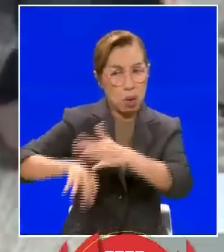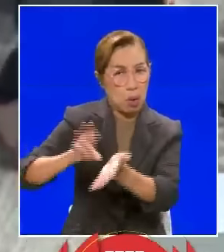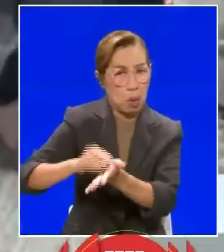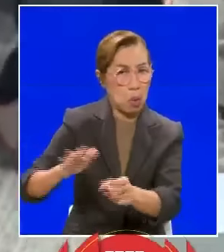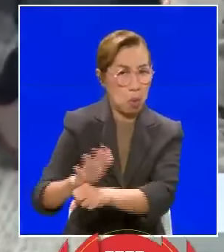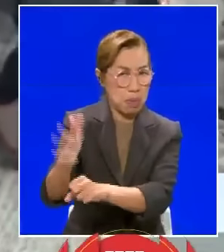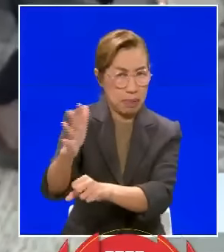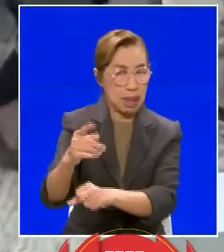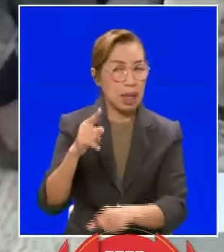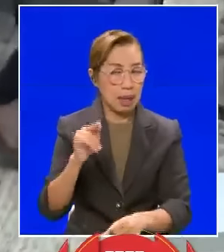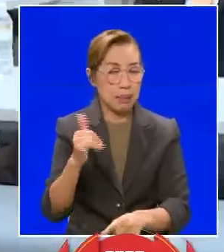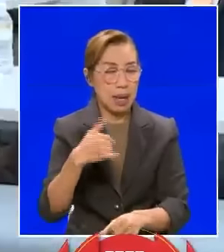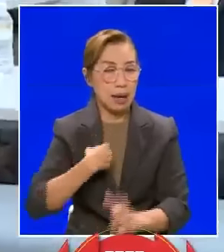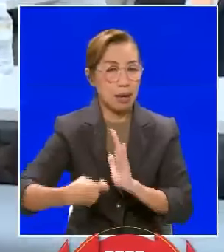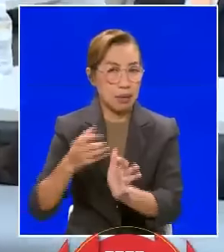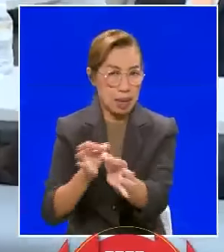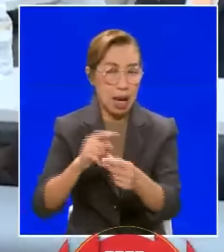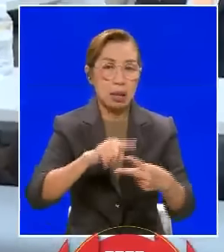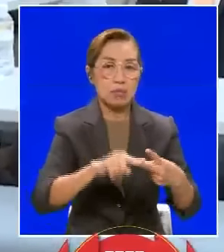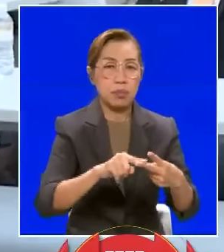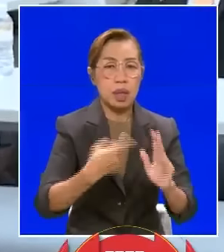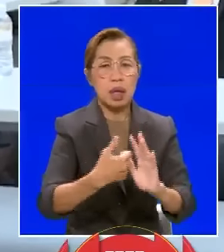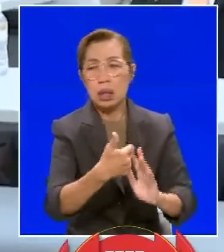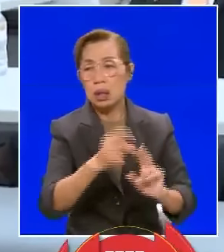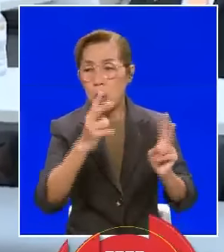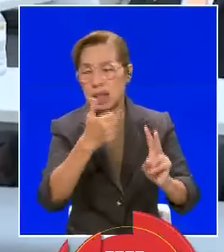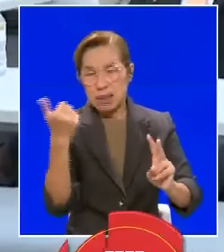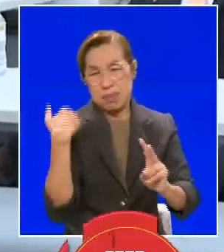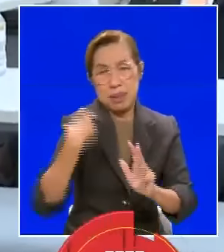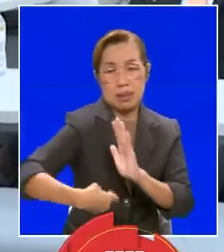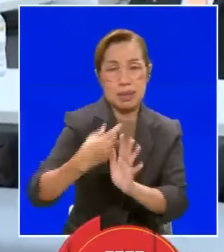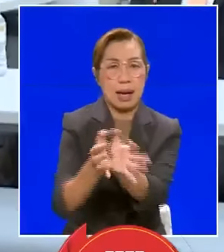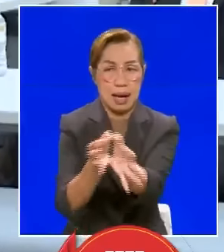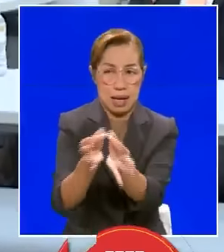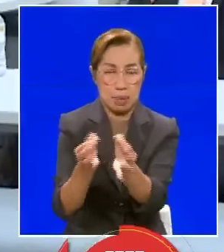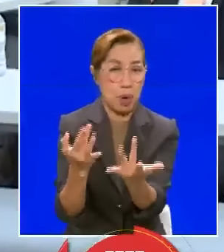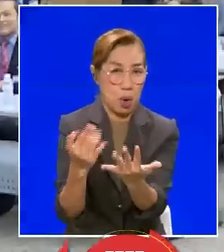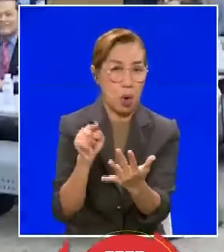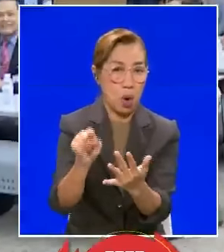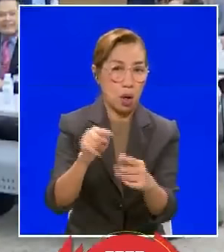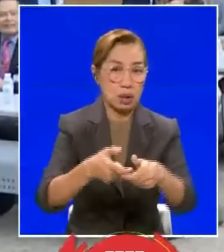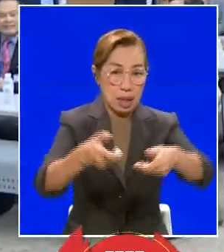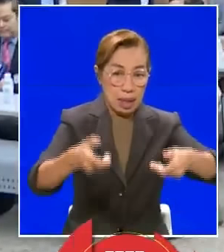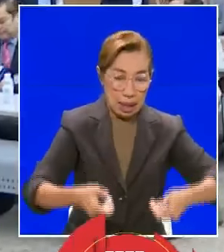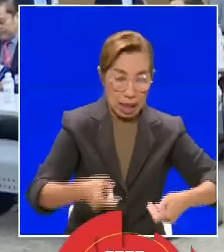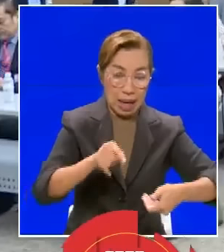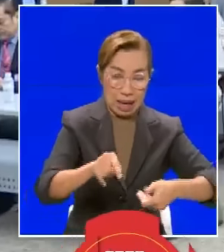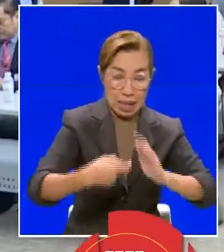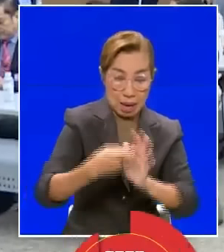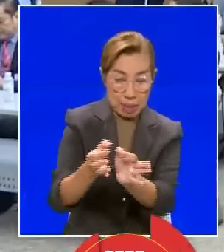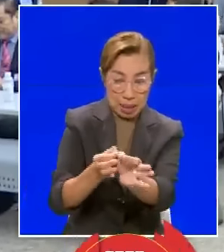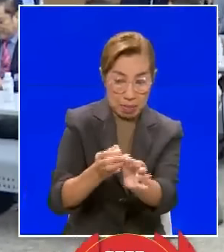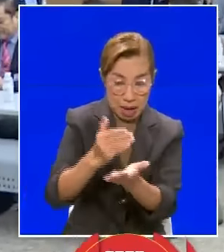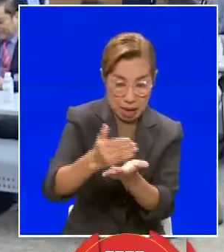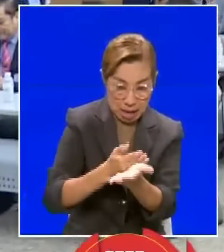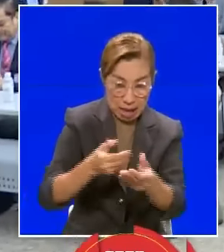ประเด็นก็ยังมีครับซึ่งก้าวไกลเองจะแถลงกับสาธารณะอย่างเป็นทางการในการต่อสู้หลังจากมีการยื่นคำชี้แจงแก้ข้อกล่าวหาต่